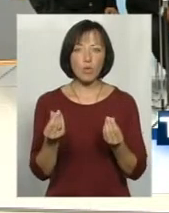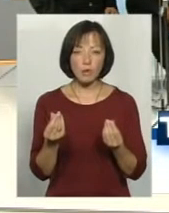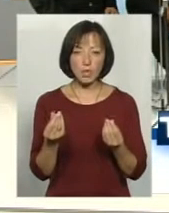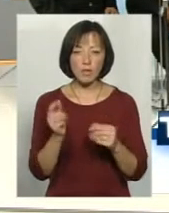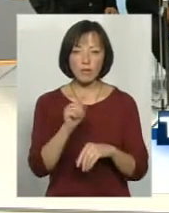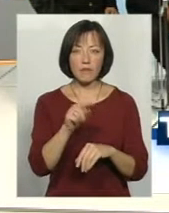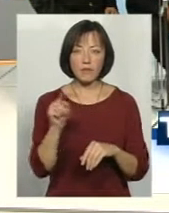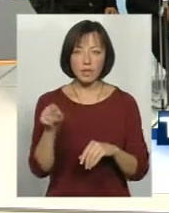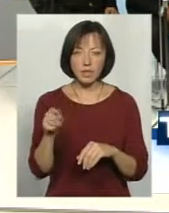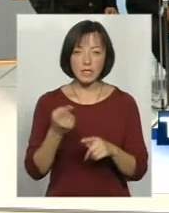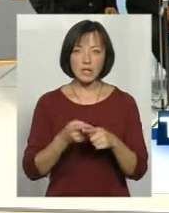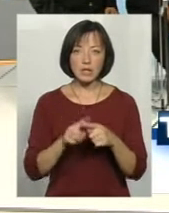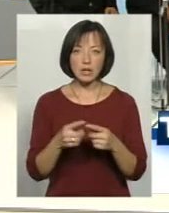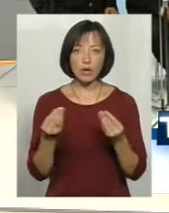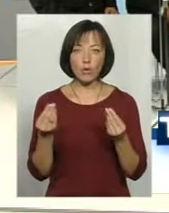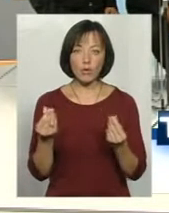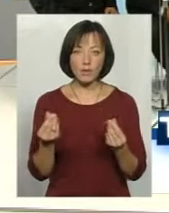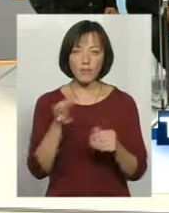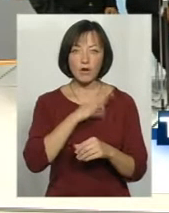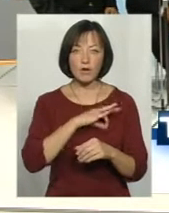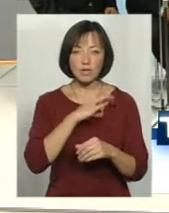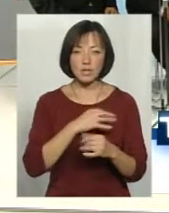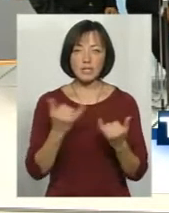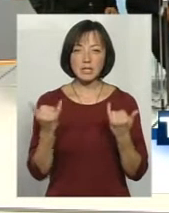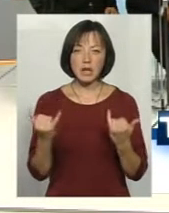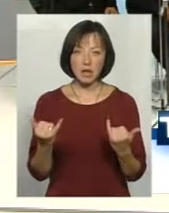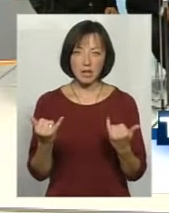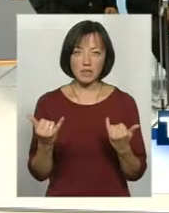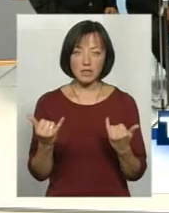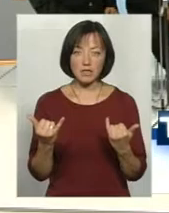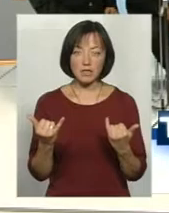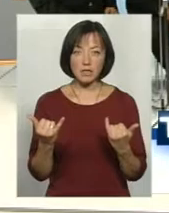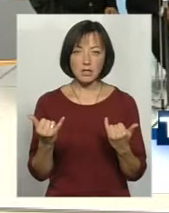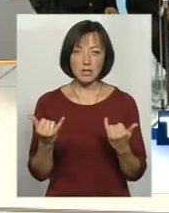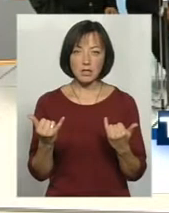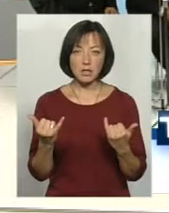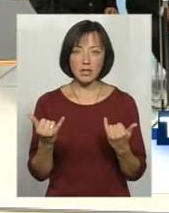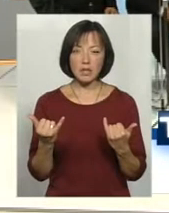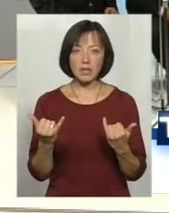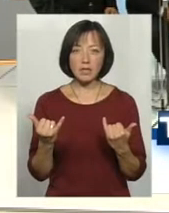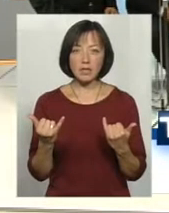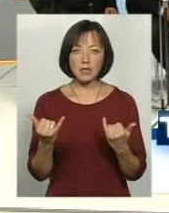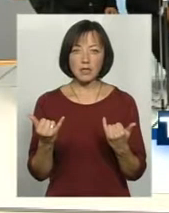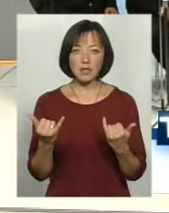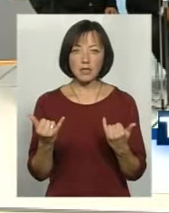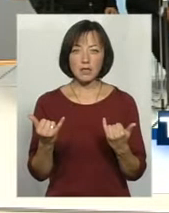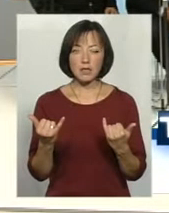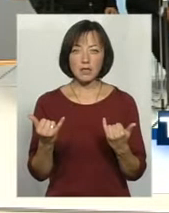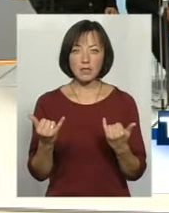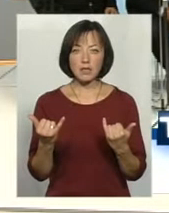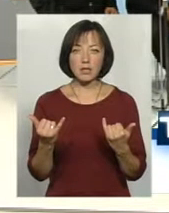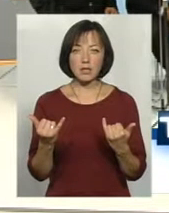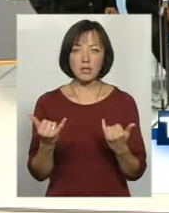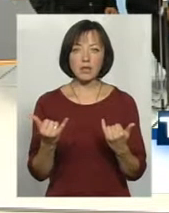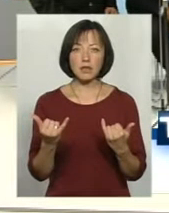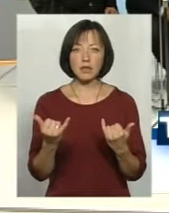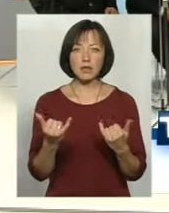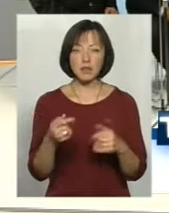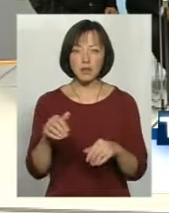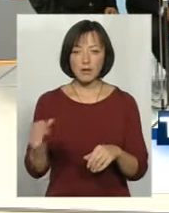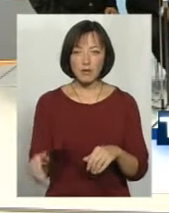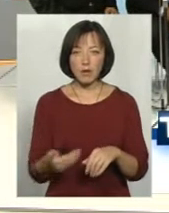вони ці кошти використовують, зараз мені сказали здалека, хто там спрацює, інколи зустрічаюсь, що викопують